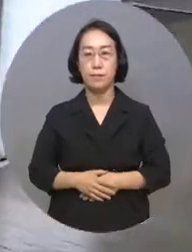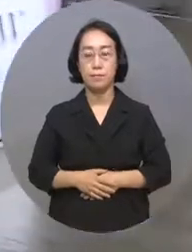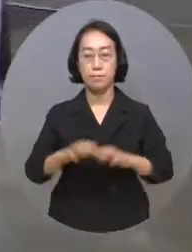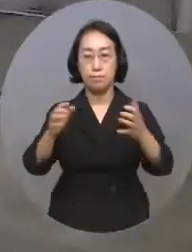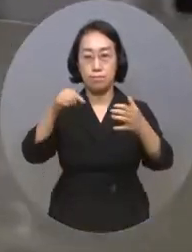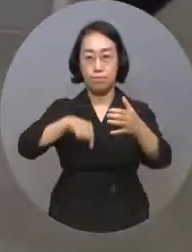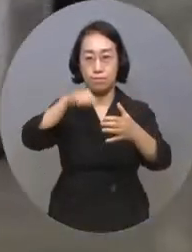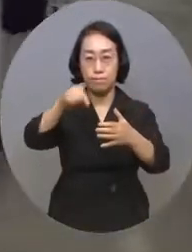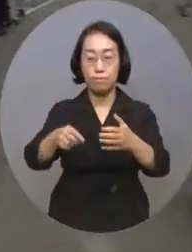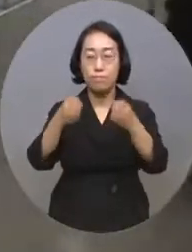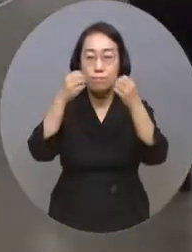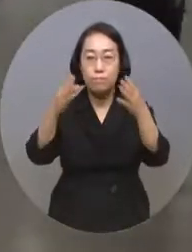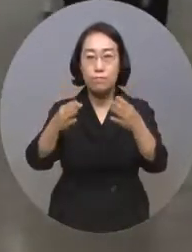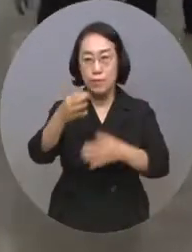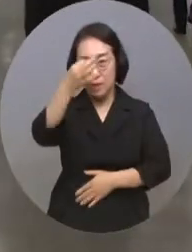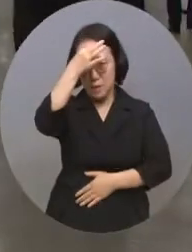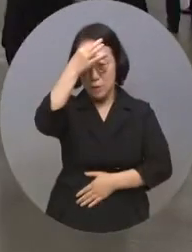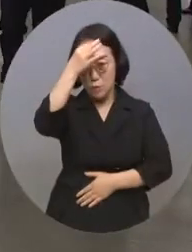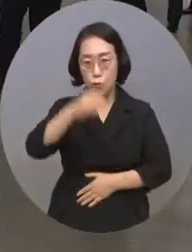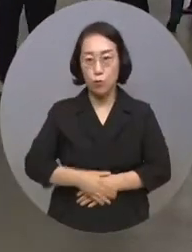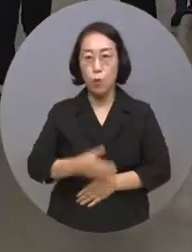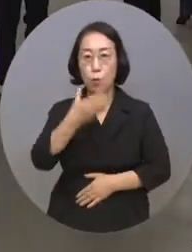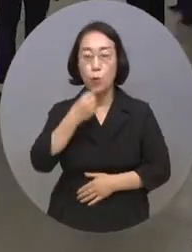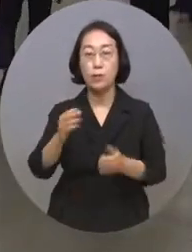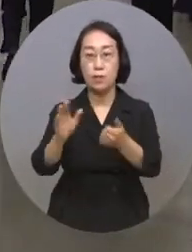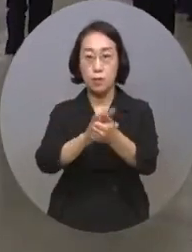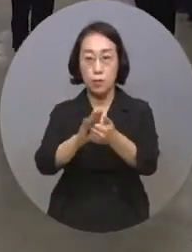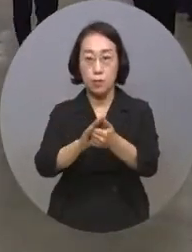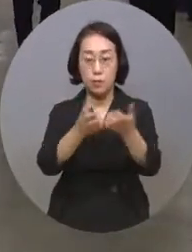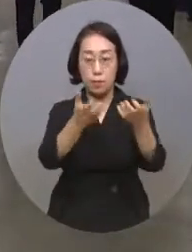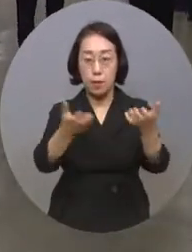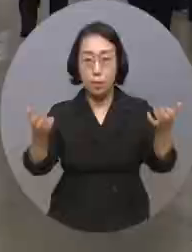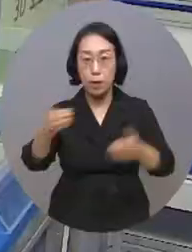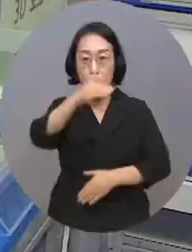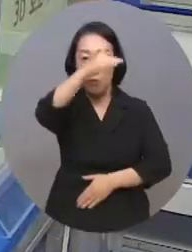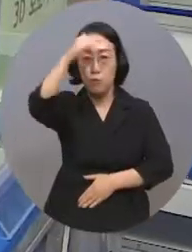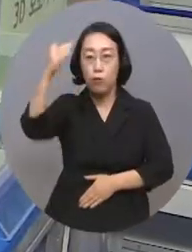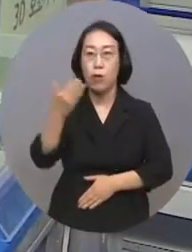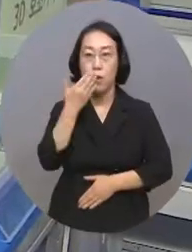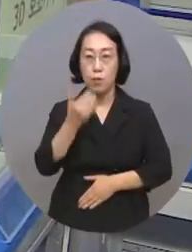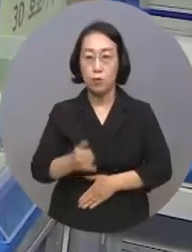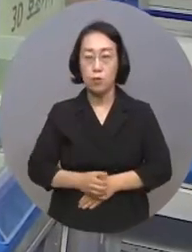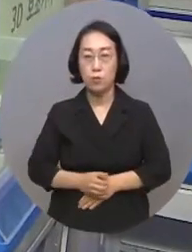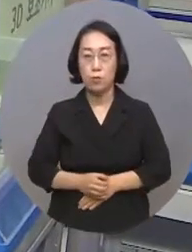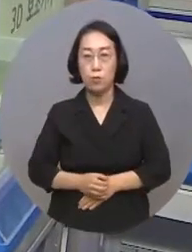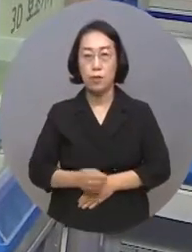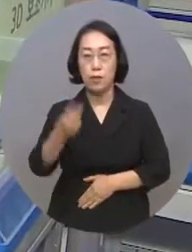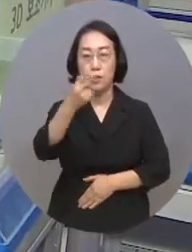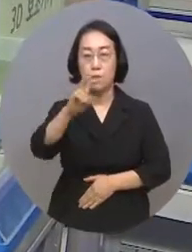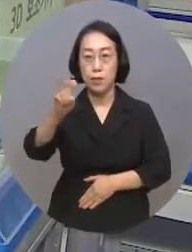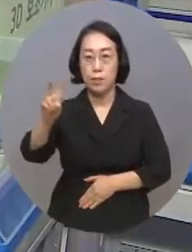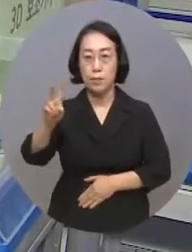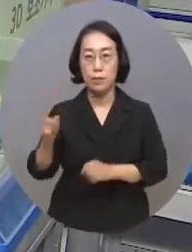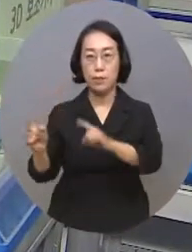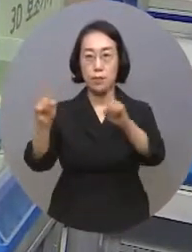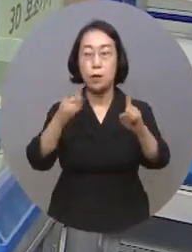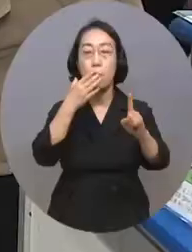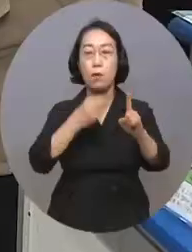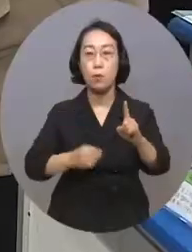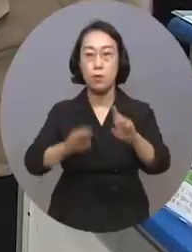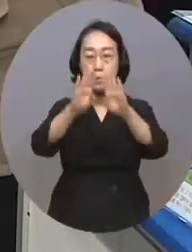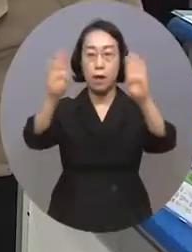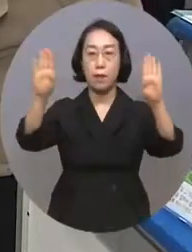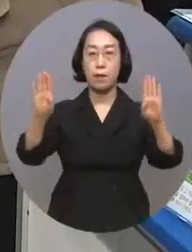최신 의료 재활 기술과 복지 서비스를 한 눈에 살펴볼 수 있는 리 케어 2022 재활 복지 박람회가